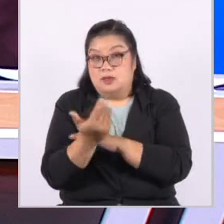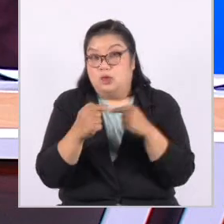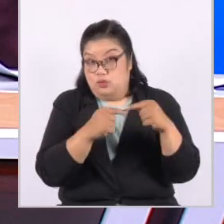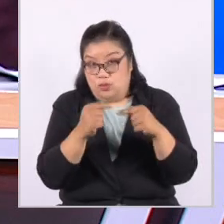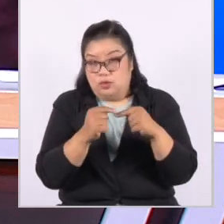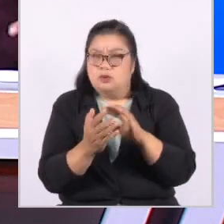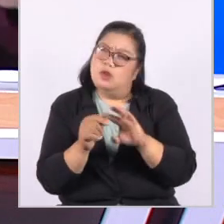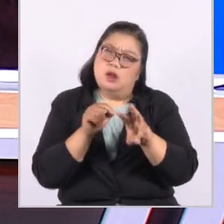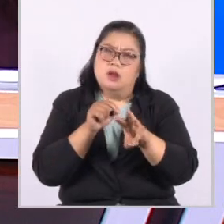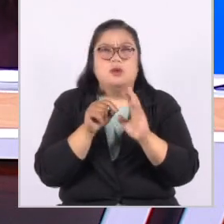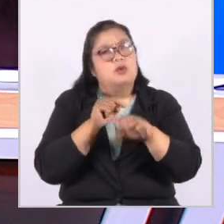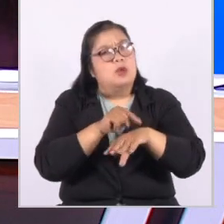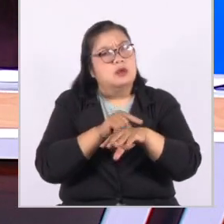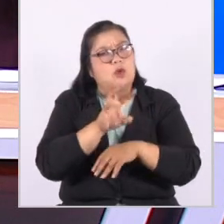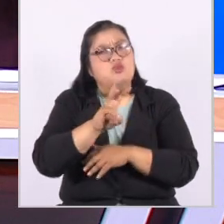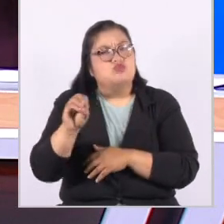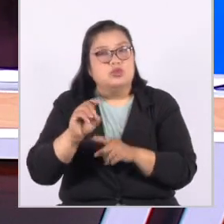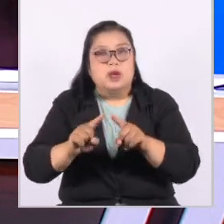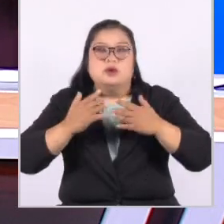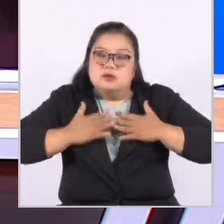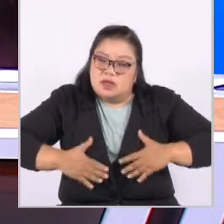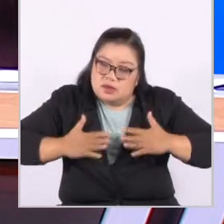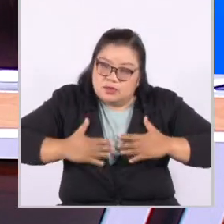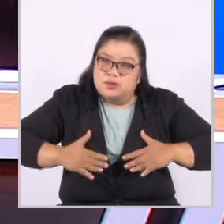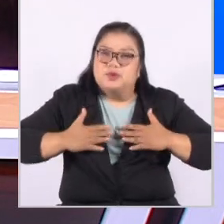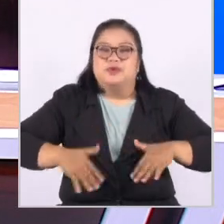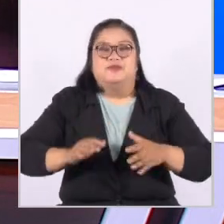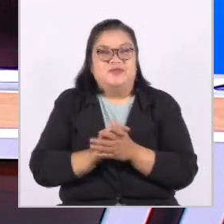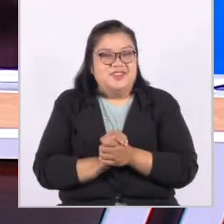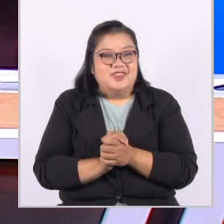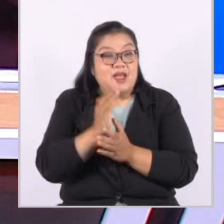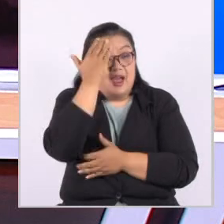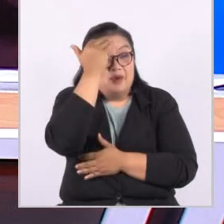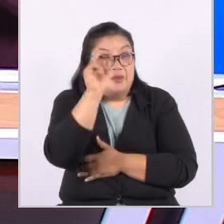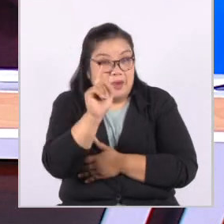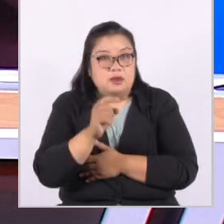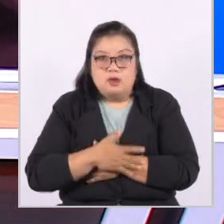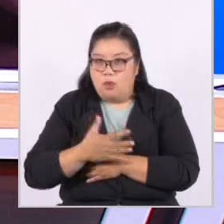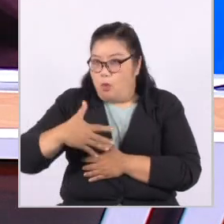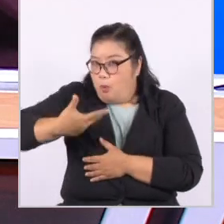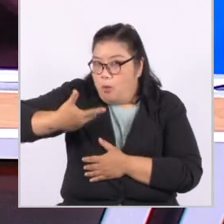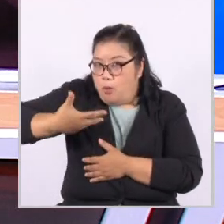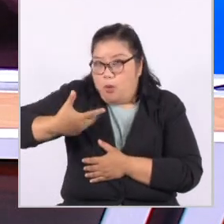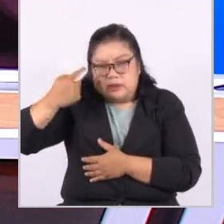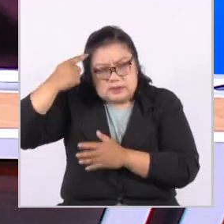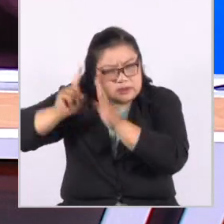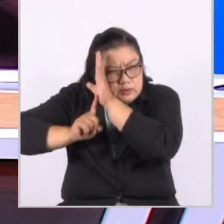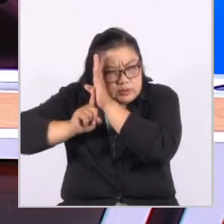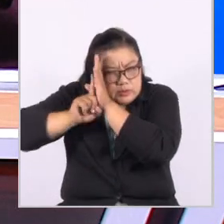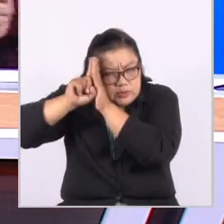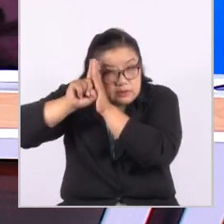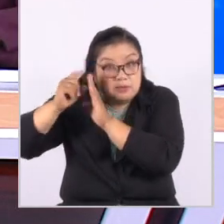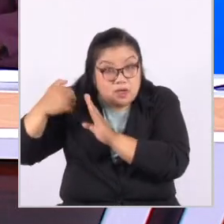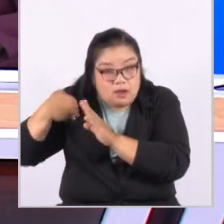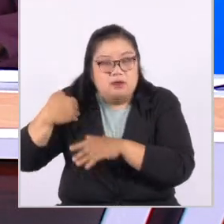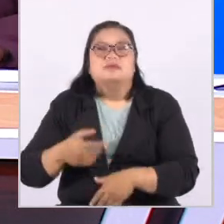เอาล่ะเปลี่ยนบรรยากาศนะคะเดี๋ยวอารมณ์จะขึ้นไปมากกว่านี้นะคะใจเย็นๆกันหน่อยเพราะว่าสิ่งที่ขึ้นแล้วขึ้นได้อีกเนี่ยคือราคามะนาวค่ะ